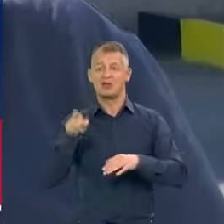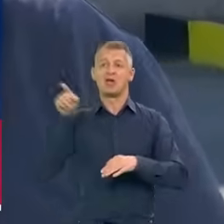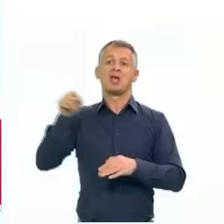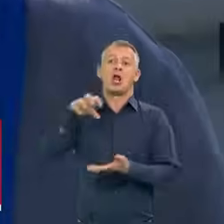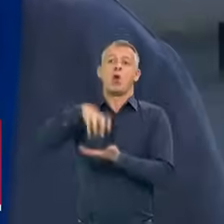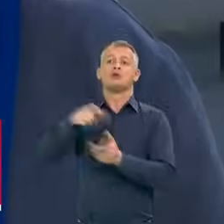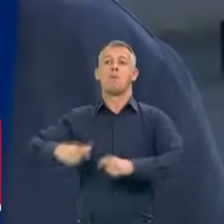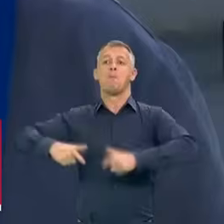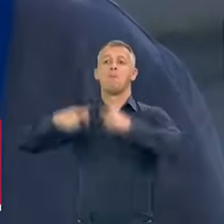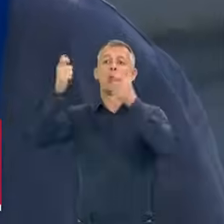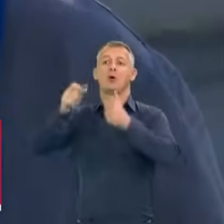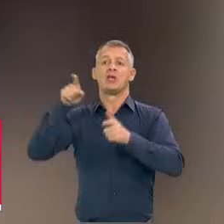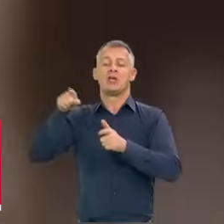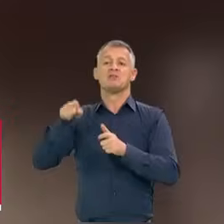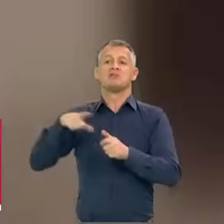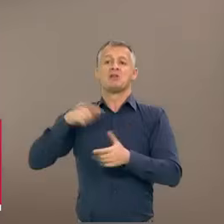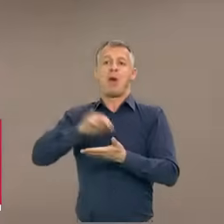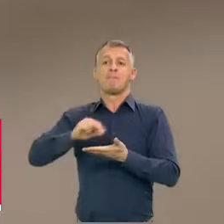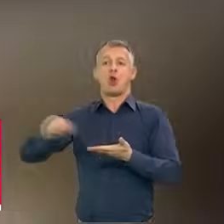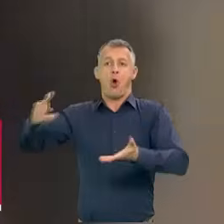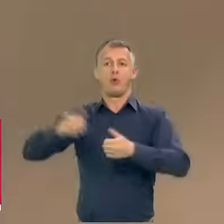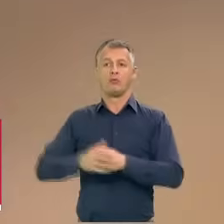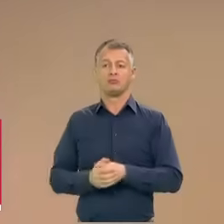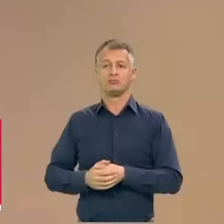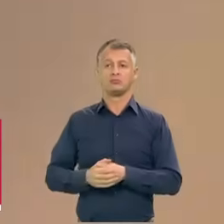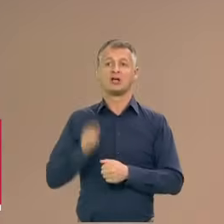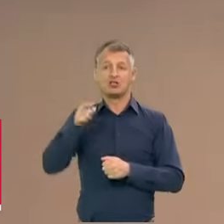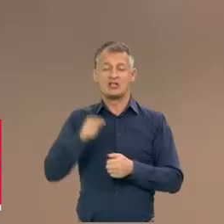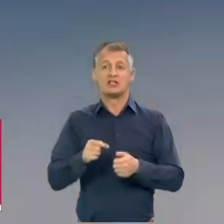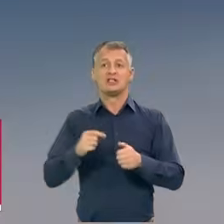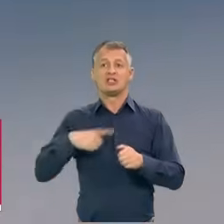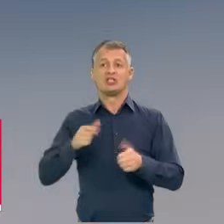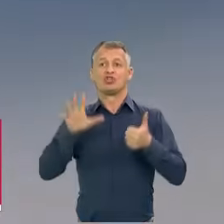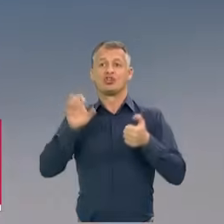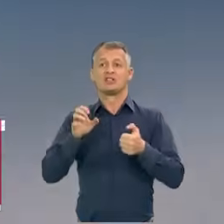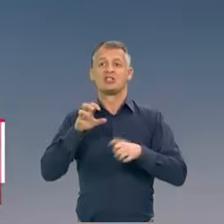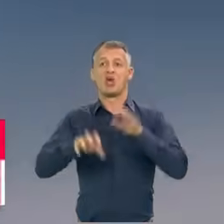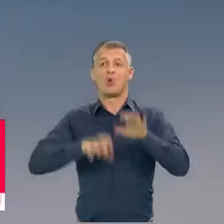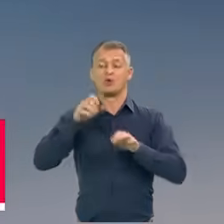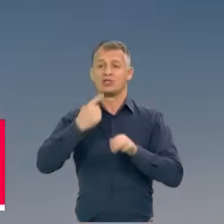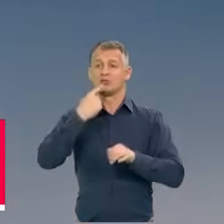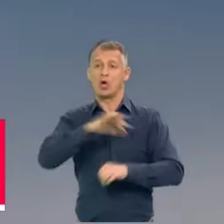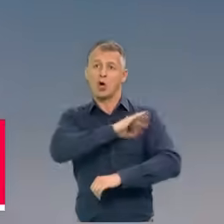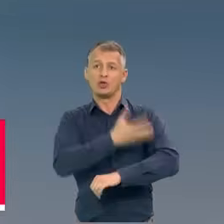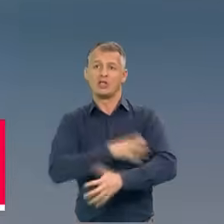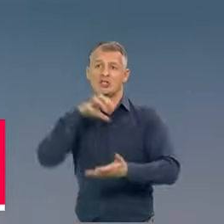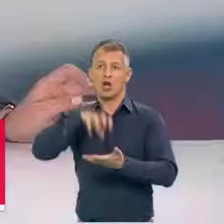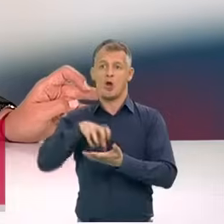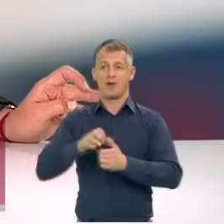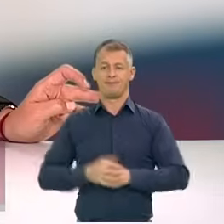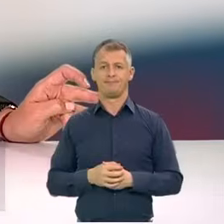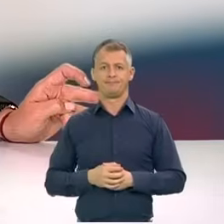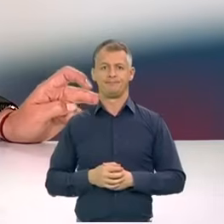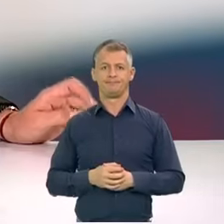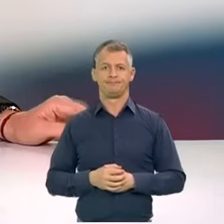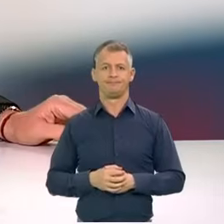stau la birouri situație foarte gravă în acea zonă sunt peste 60 de urși potrivit autorităților locale